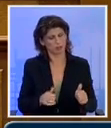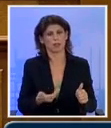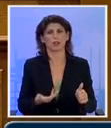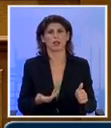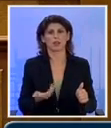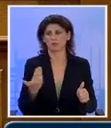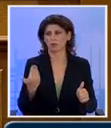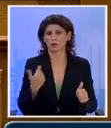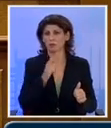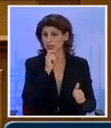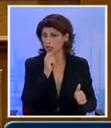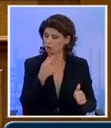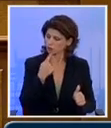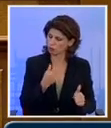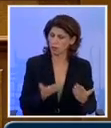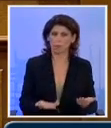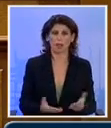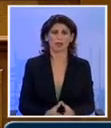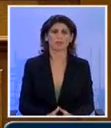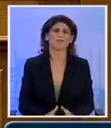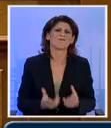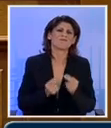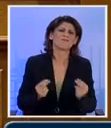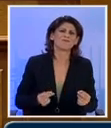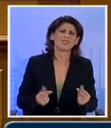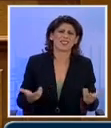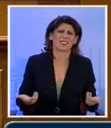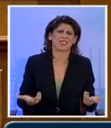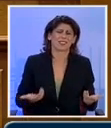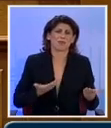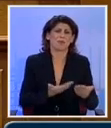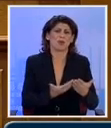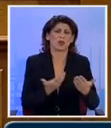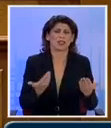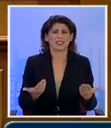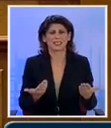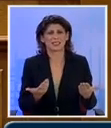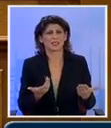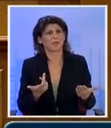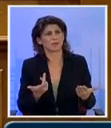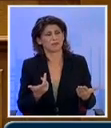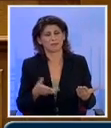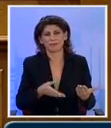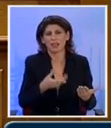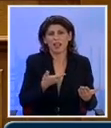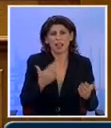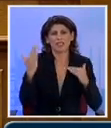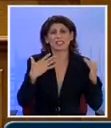σε μια πρόσφατη συνέντευξή μου. Συνεπώς δεν χρειαζόταν δάκο τζαμ πρόταση μορφής για να τα πούμε. Αστεία